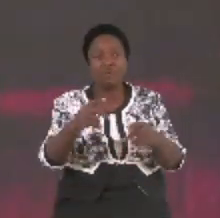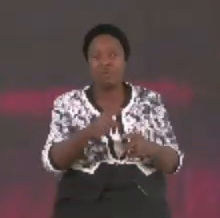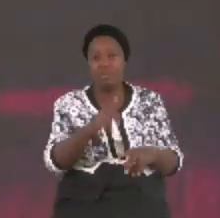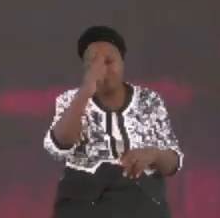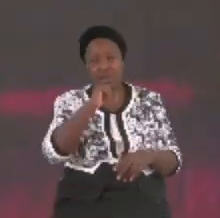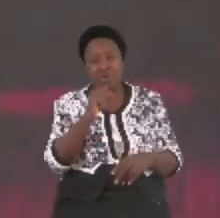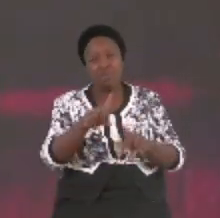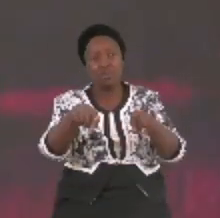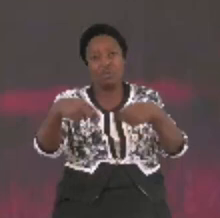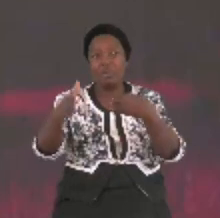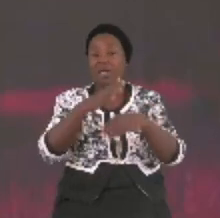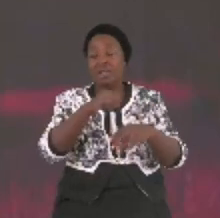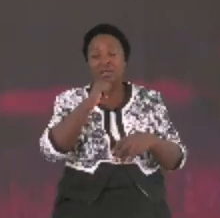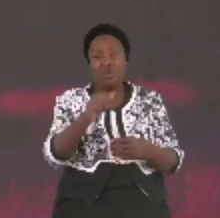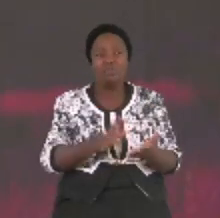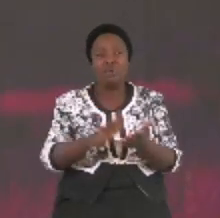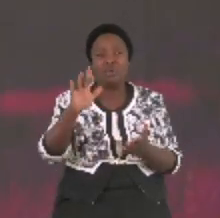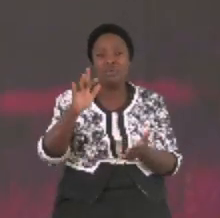n'avait pas encore été glorifié. »